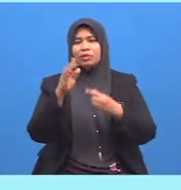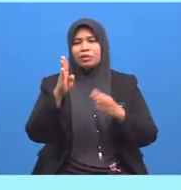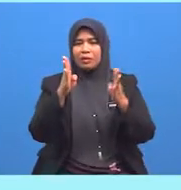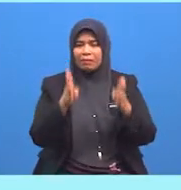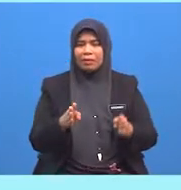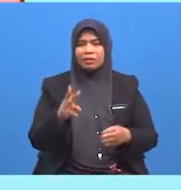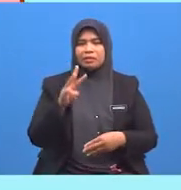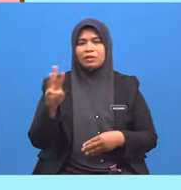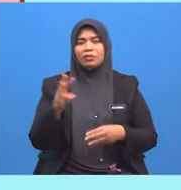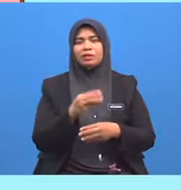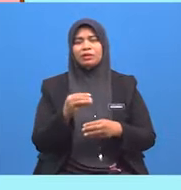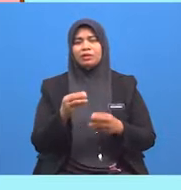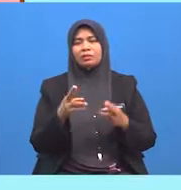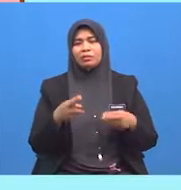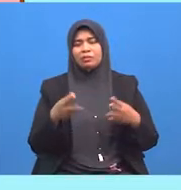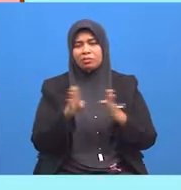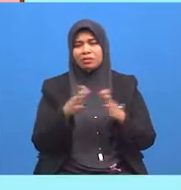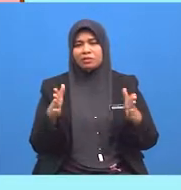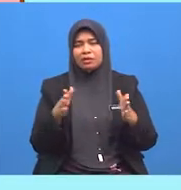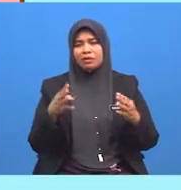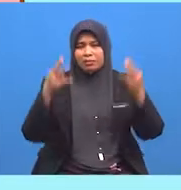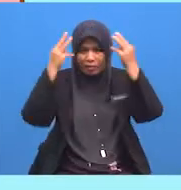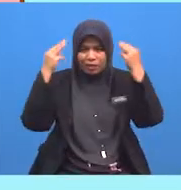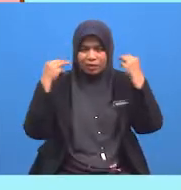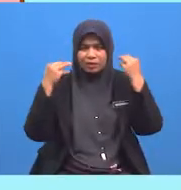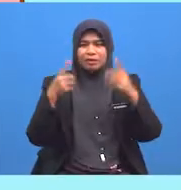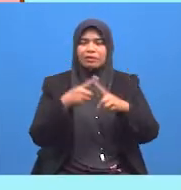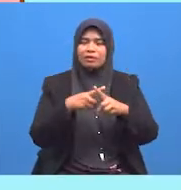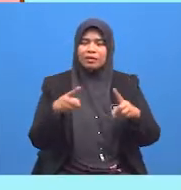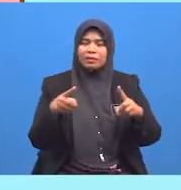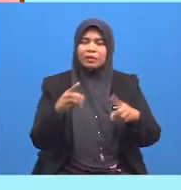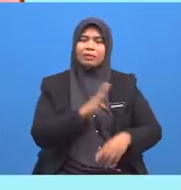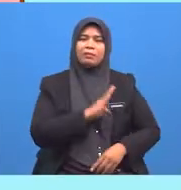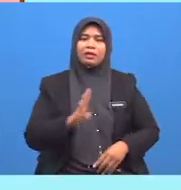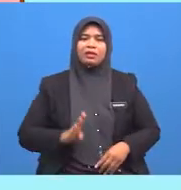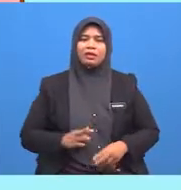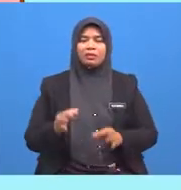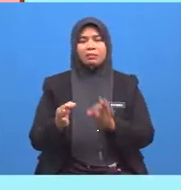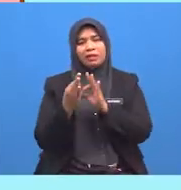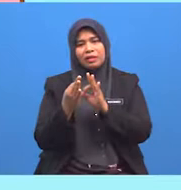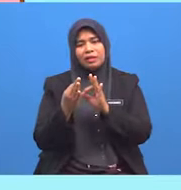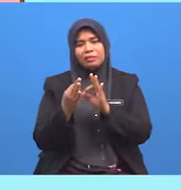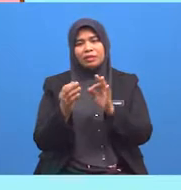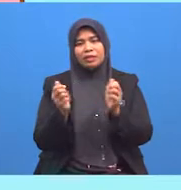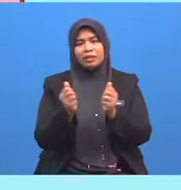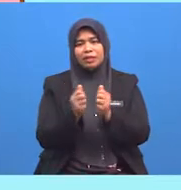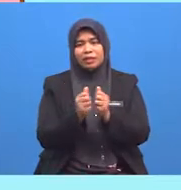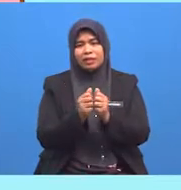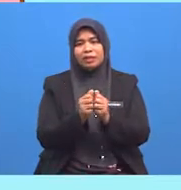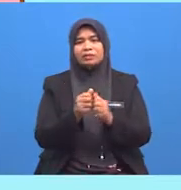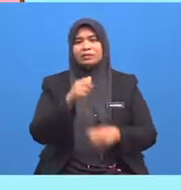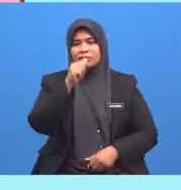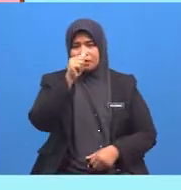pemesan Mekkah namun begitu bagi anda menghadapi semua tentangan dengan sabar dan